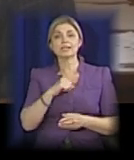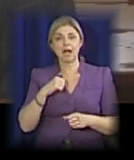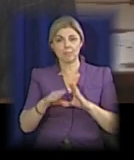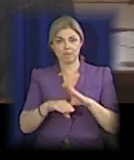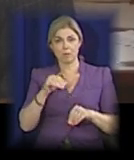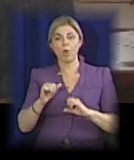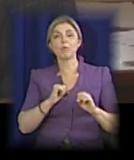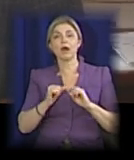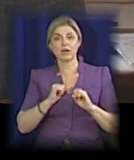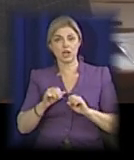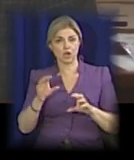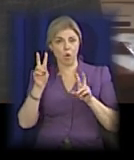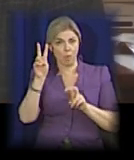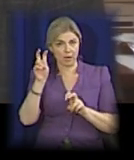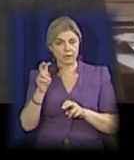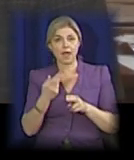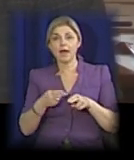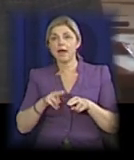компанію.